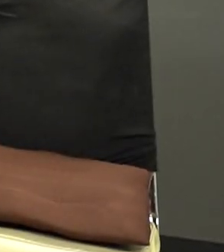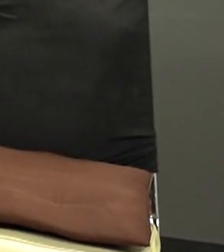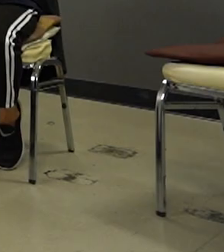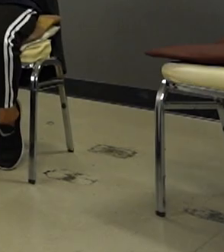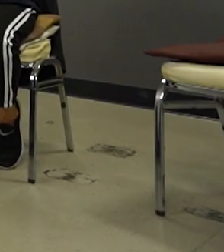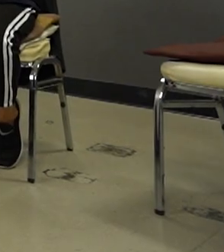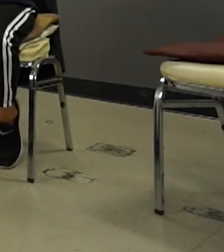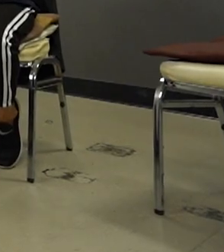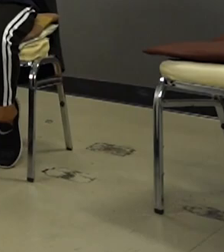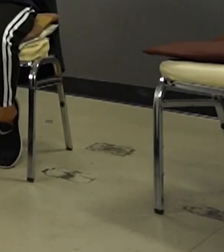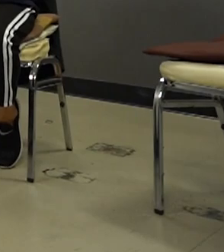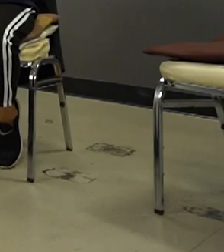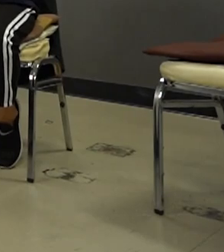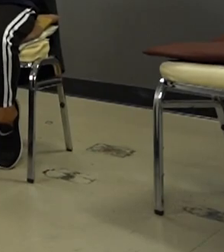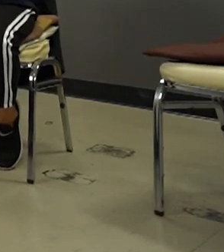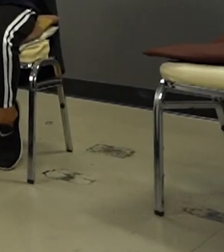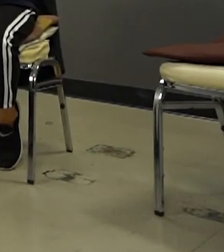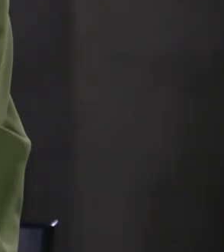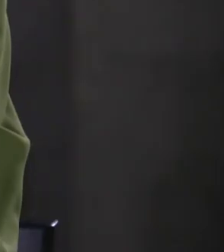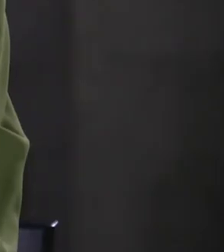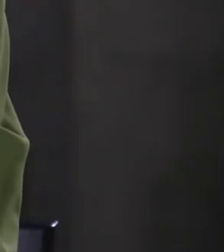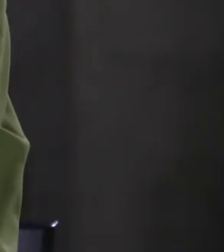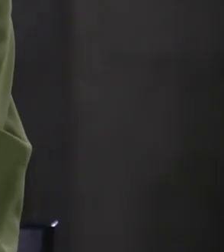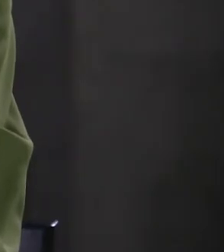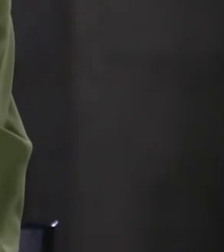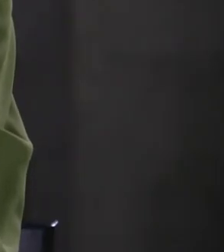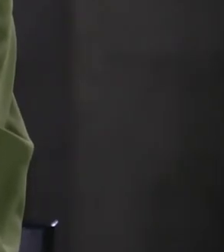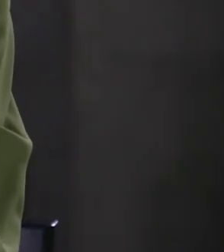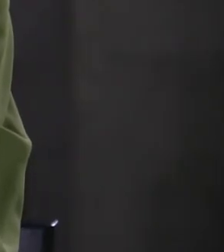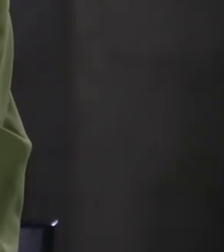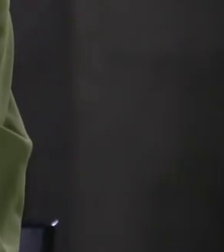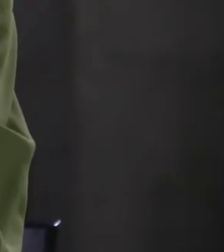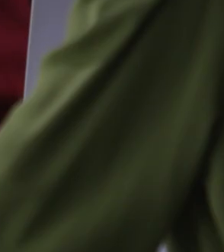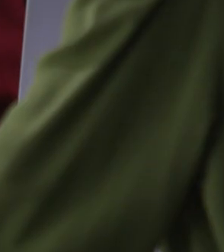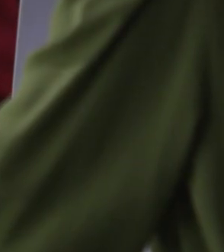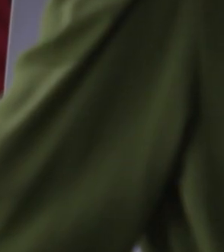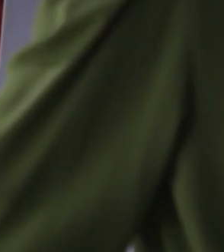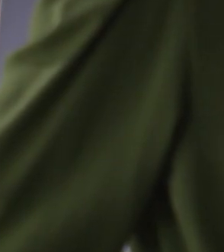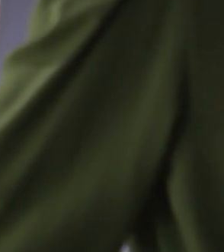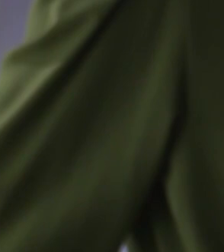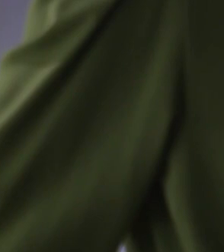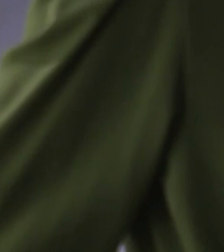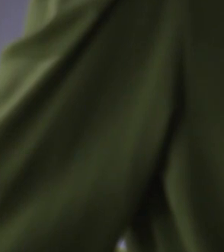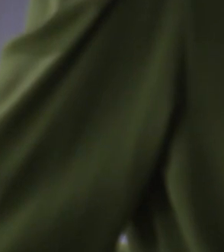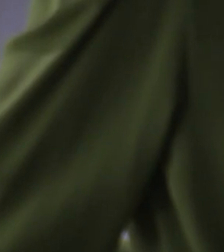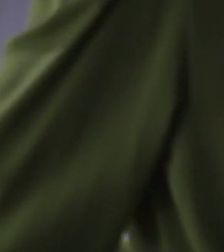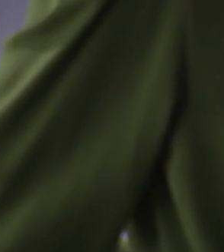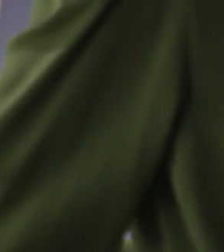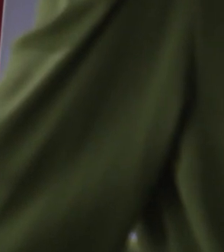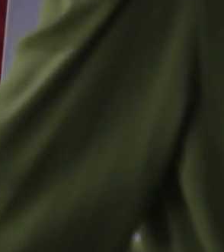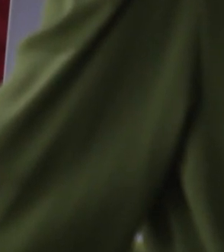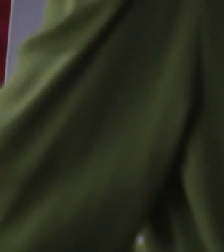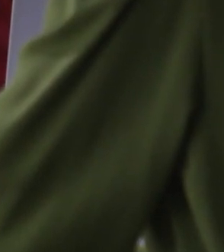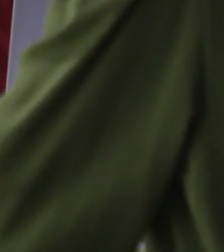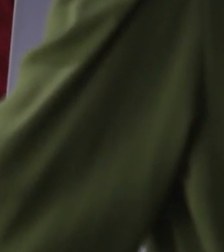ในช่วงของการแพร่ระบาดของโควิด19แบบนี้ค่ะการสื่อสารด้วยภาษามือถือว่ายากขึ้นกว่าเดิมด้วยไหมคะ แรกๆเลยถือว่ายากนะคะแ